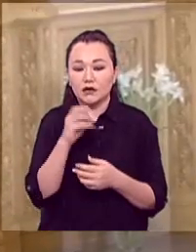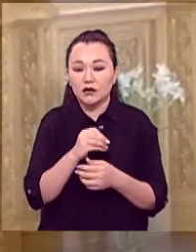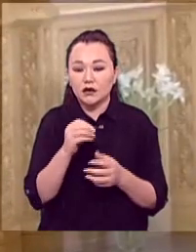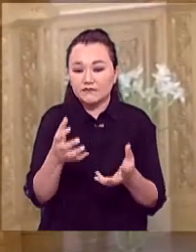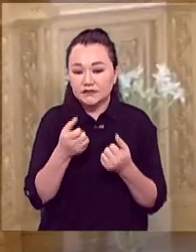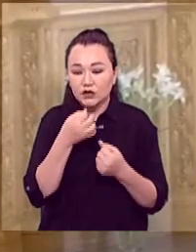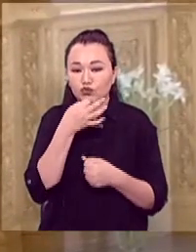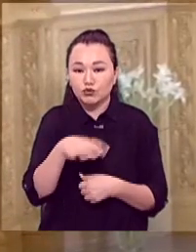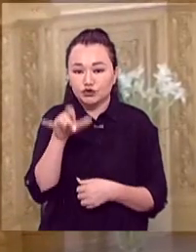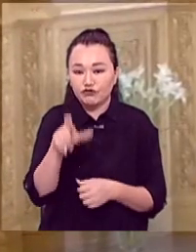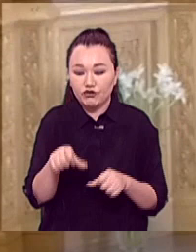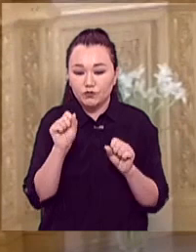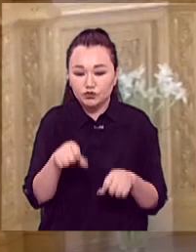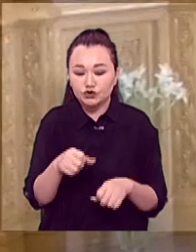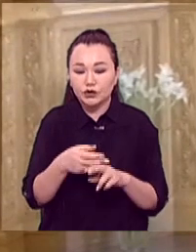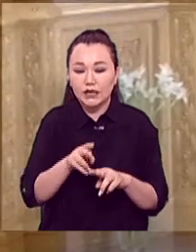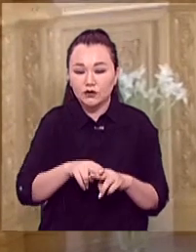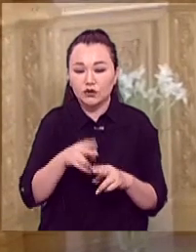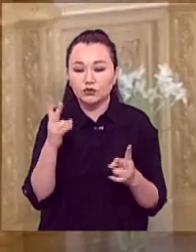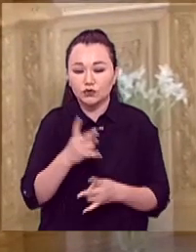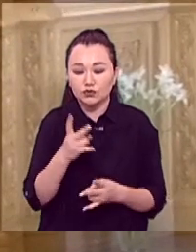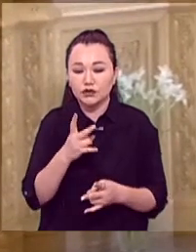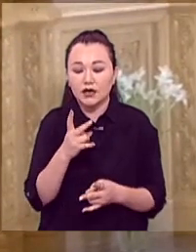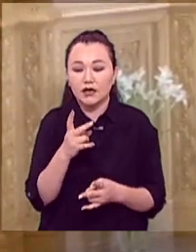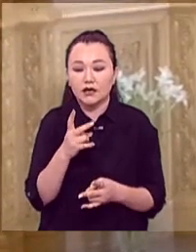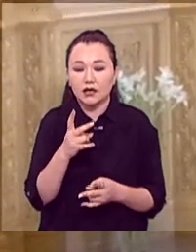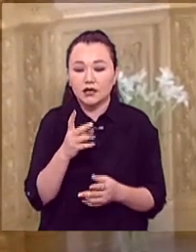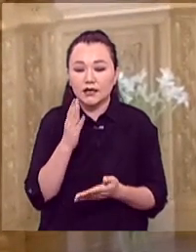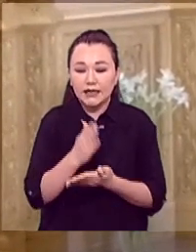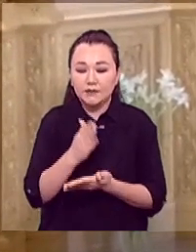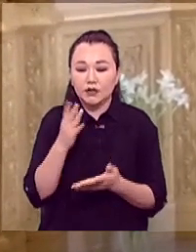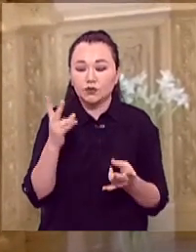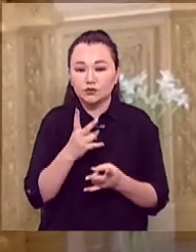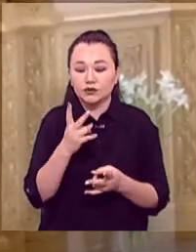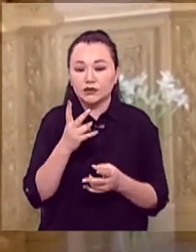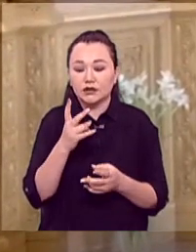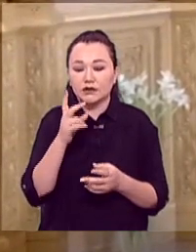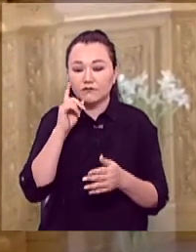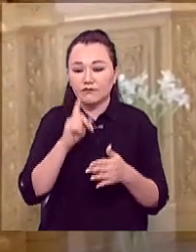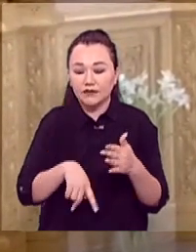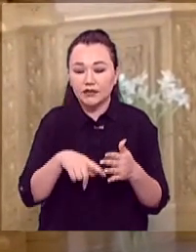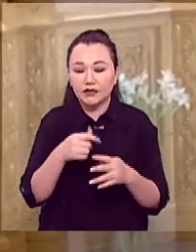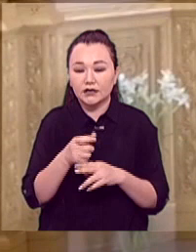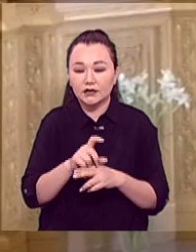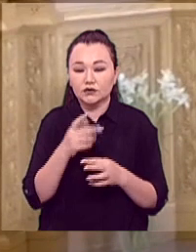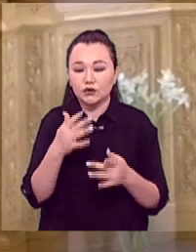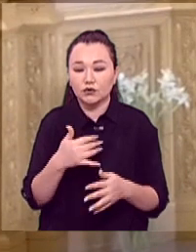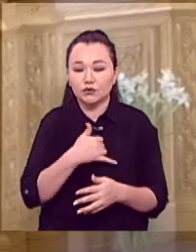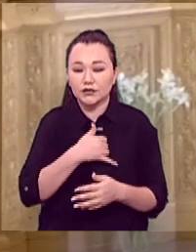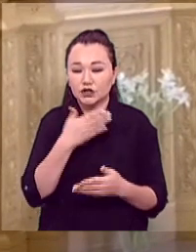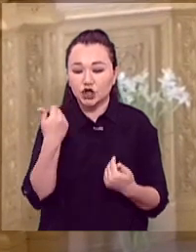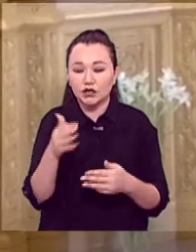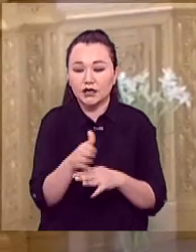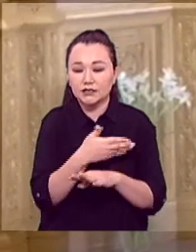может абсолютно любой человек который еду для этого не нужно быть определенным иметь определенные вероисповедания поскольку для нас нет